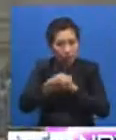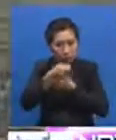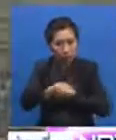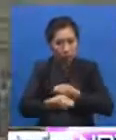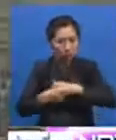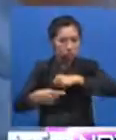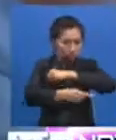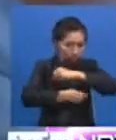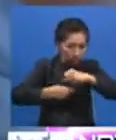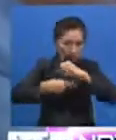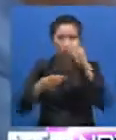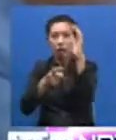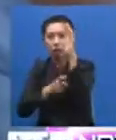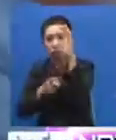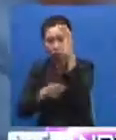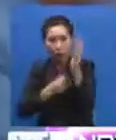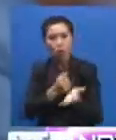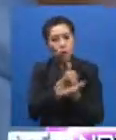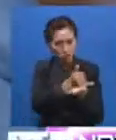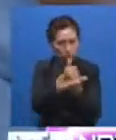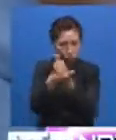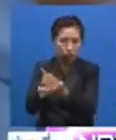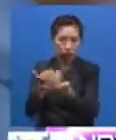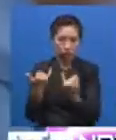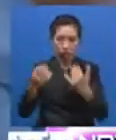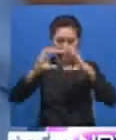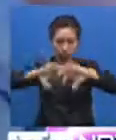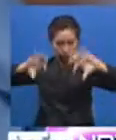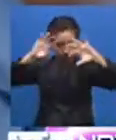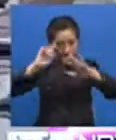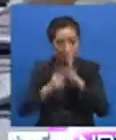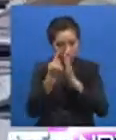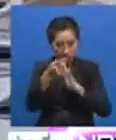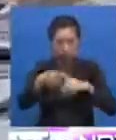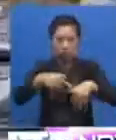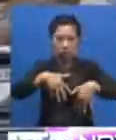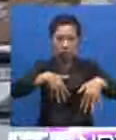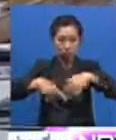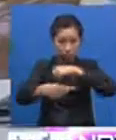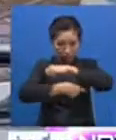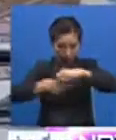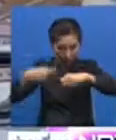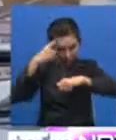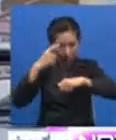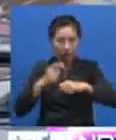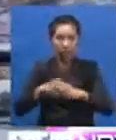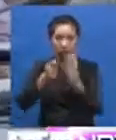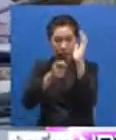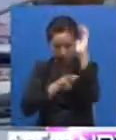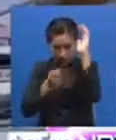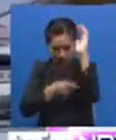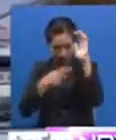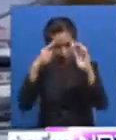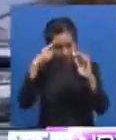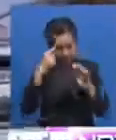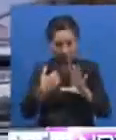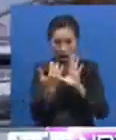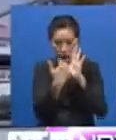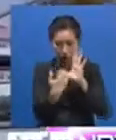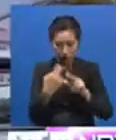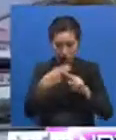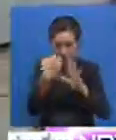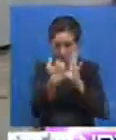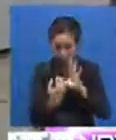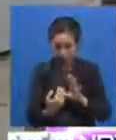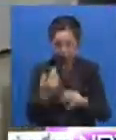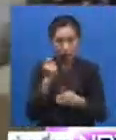งชาวนาและชาวสวนยางที่รัฐบาลเริ่มให้มีการลงทะเบียนรับการช่วยเหลือไร่ละ 1,000 บาทโดยเริ่มจ่ายเงินในช่วงของกลางเดือน